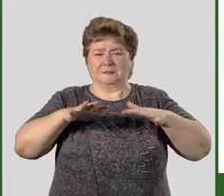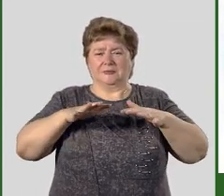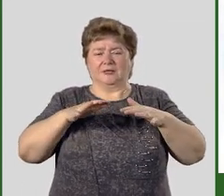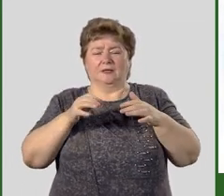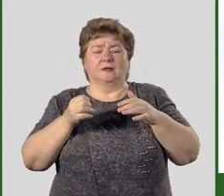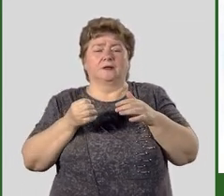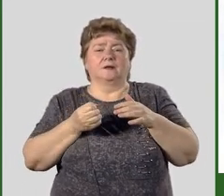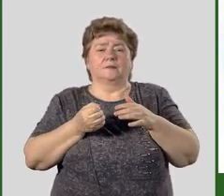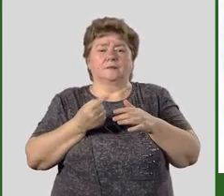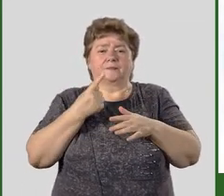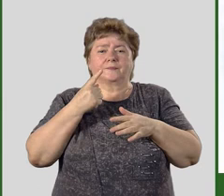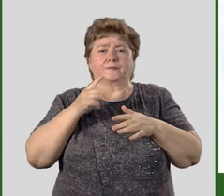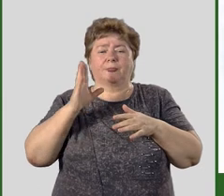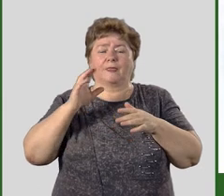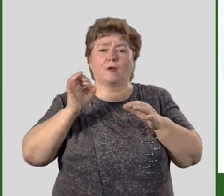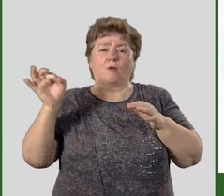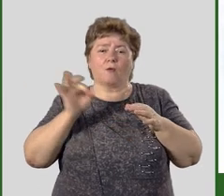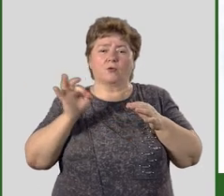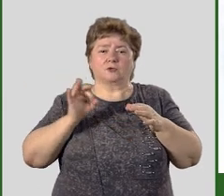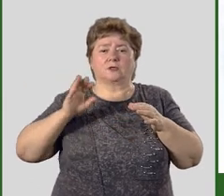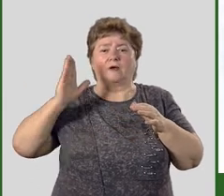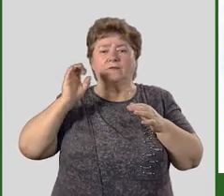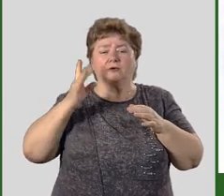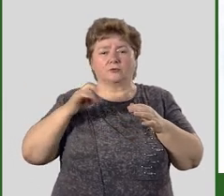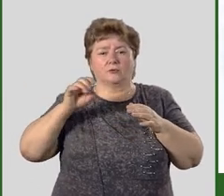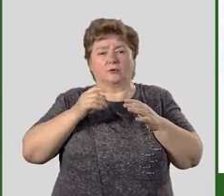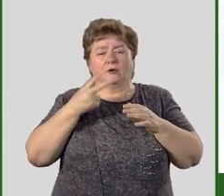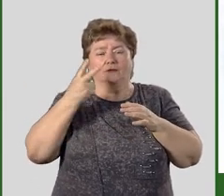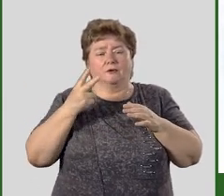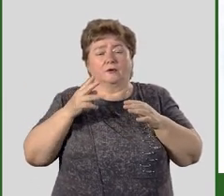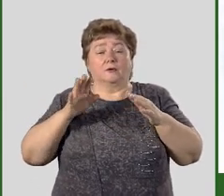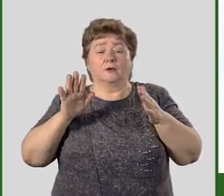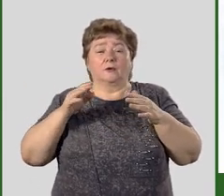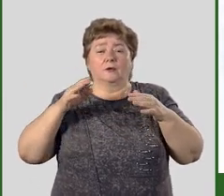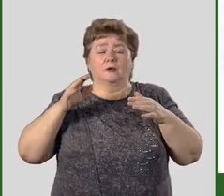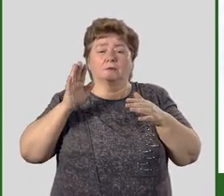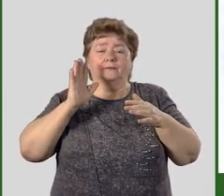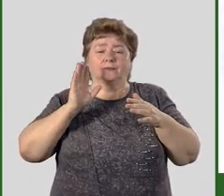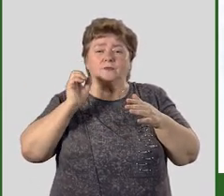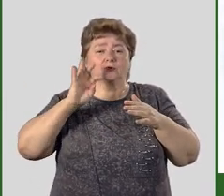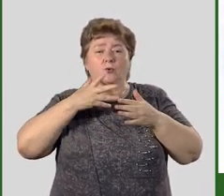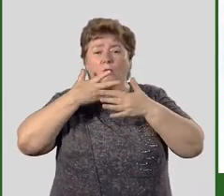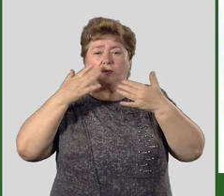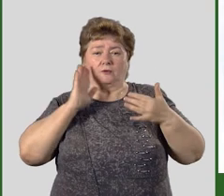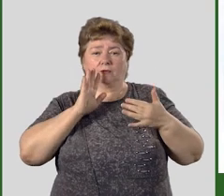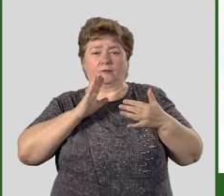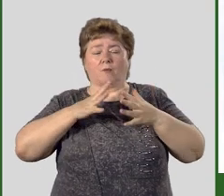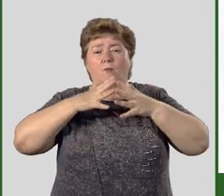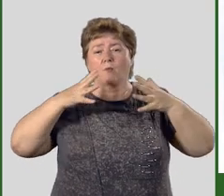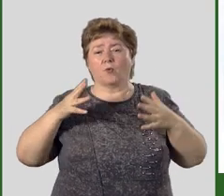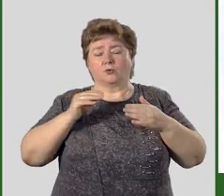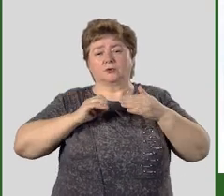происхождение. Озеро Виктория – второй по площади пресноводный водоем мира. Оно